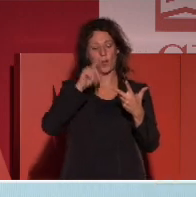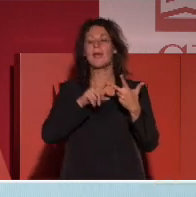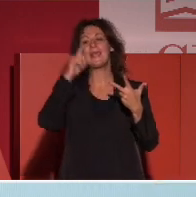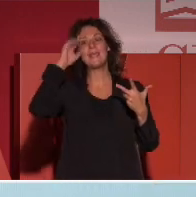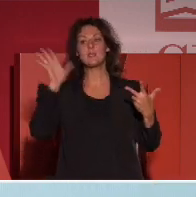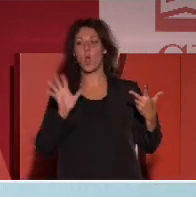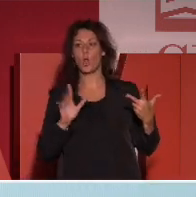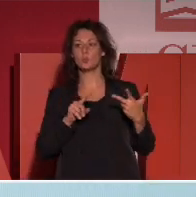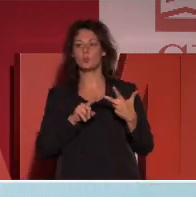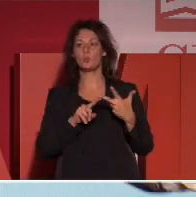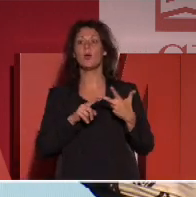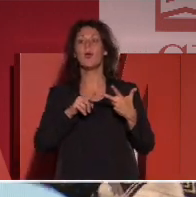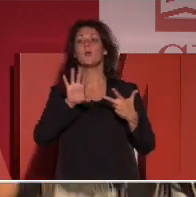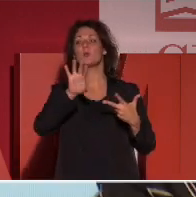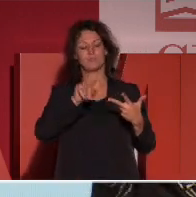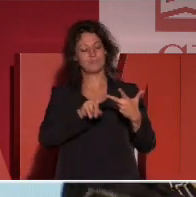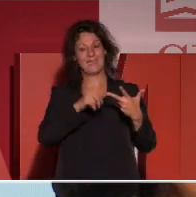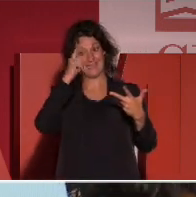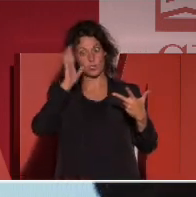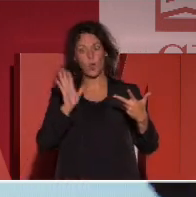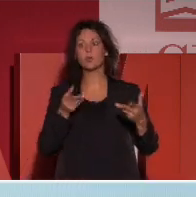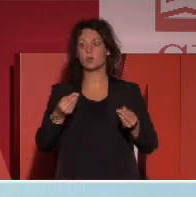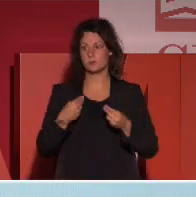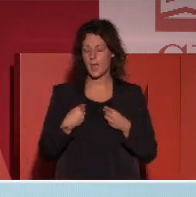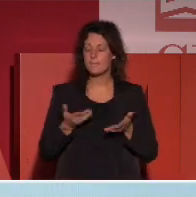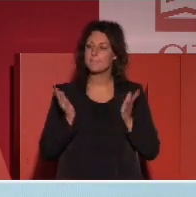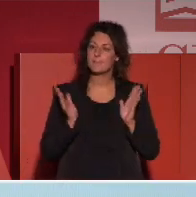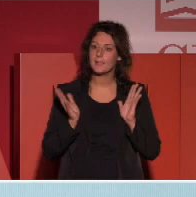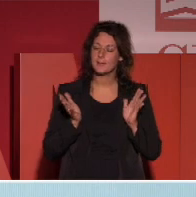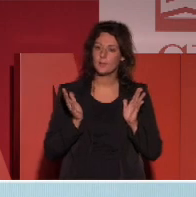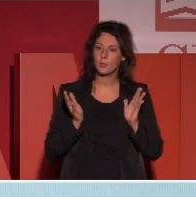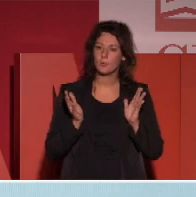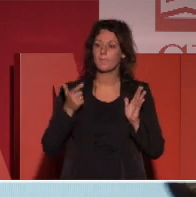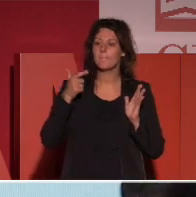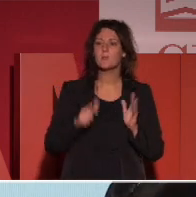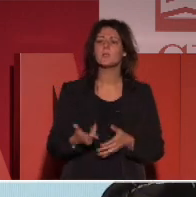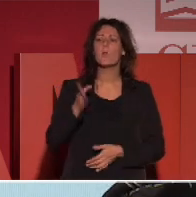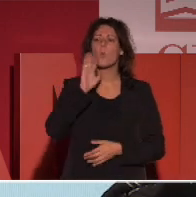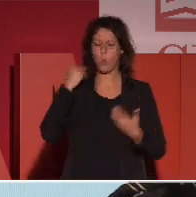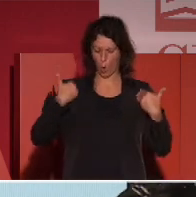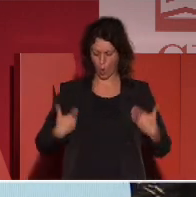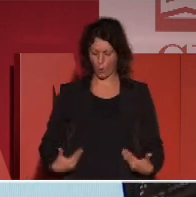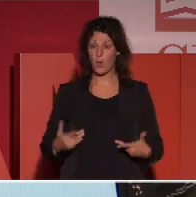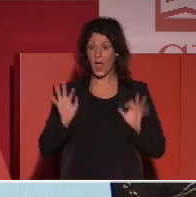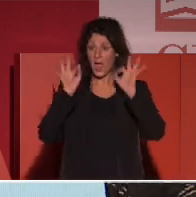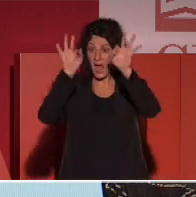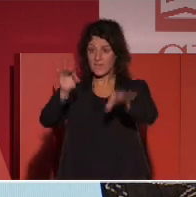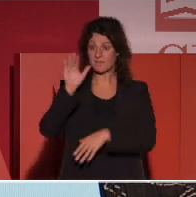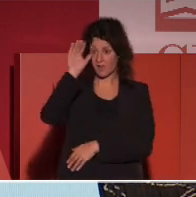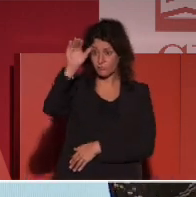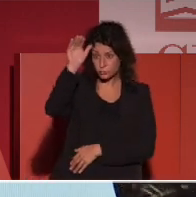sapiens potrà sopravvivere mi permetto di dire che forse l'uomo sapiens ac e se non ce la fa ma la ragazza